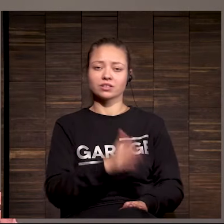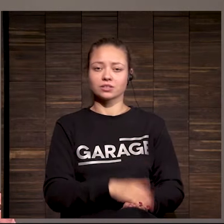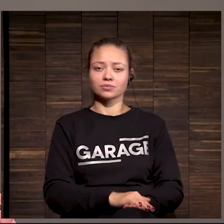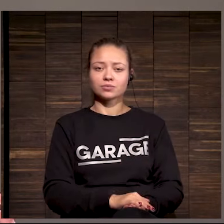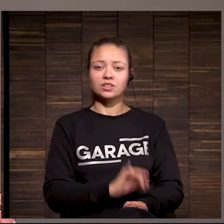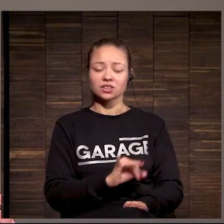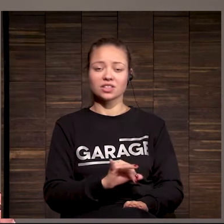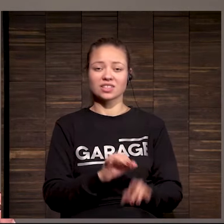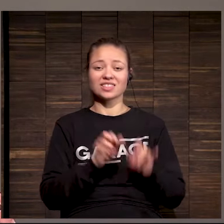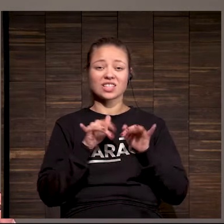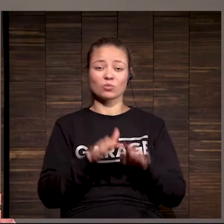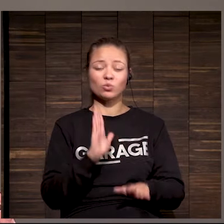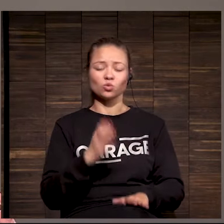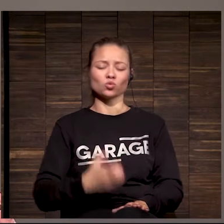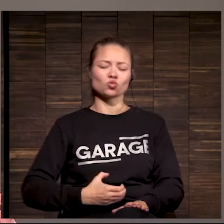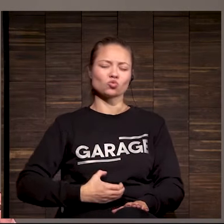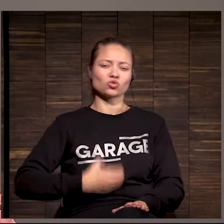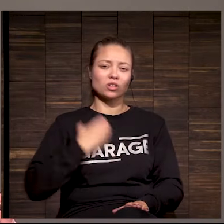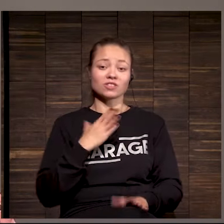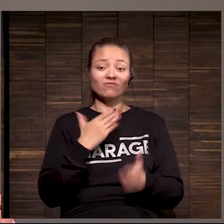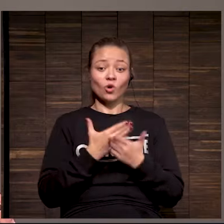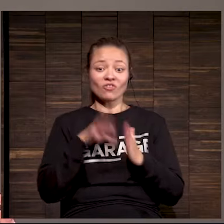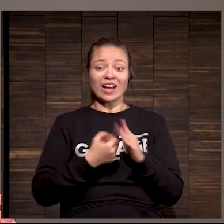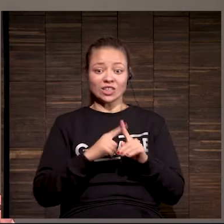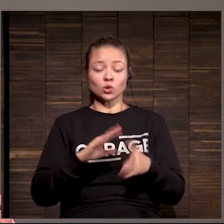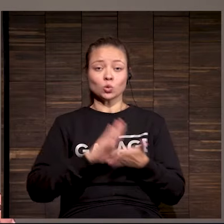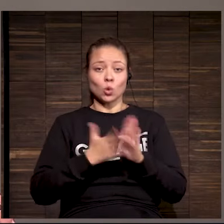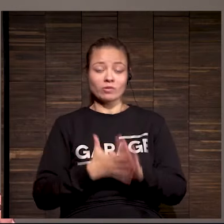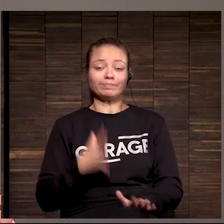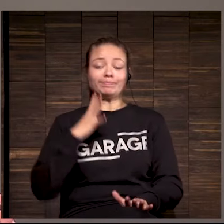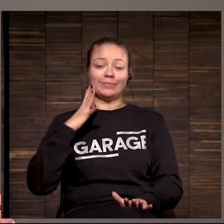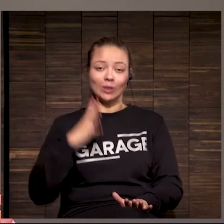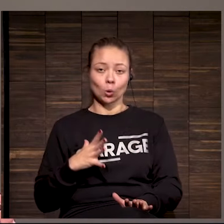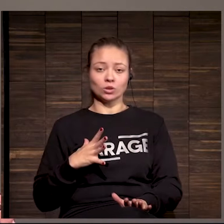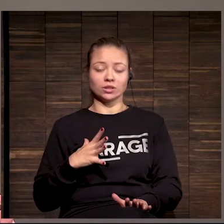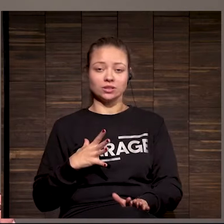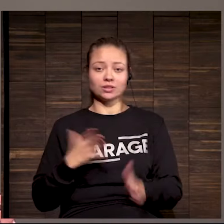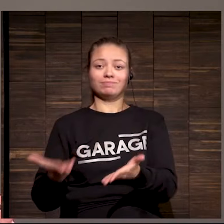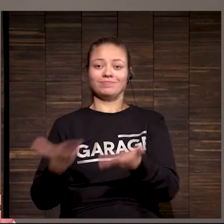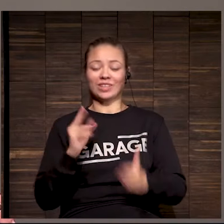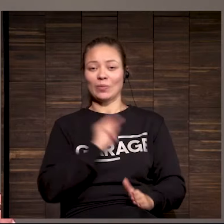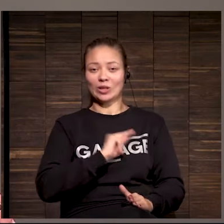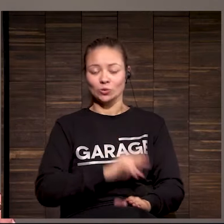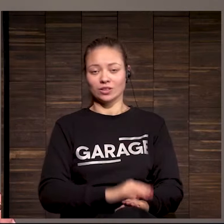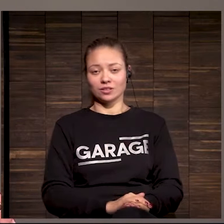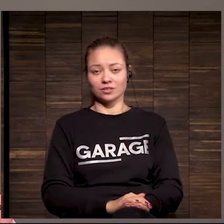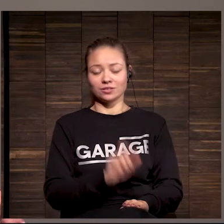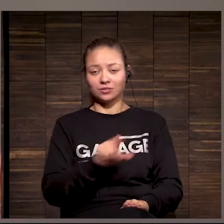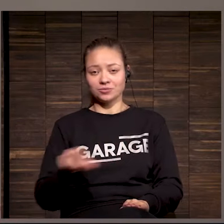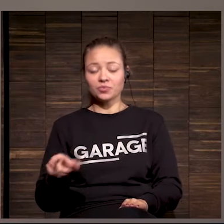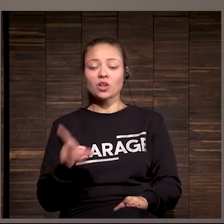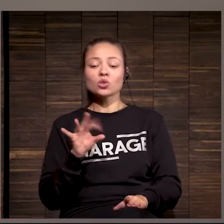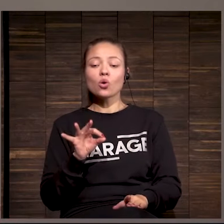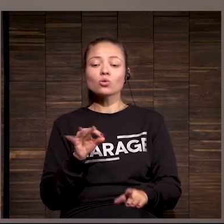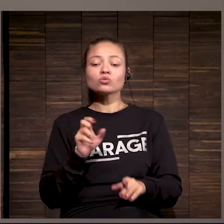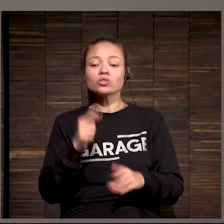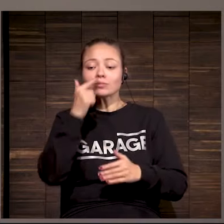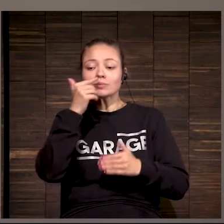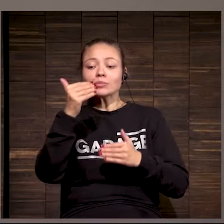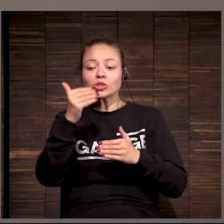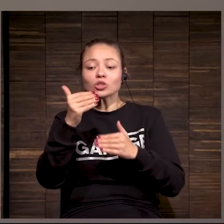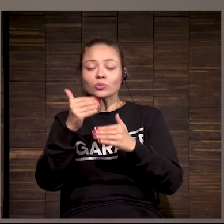будет церемония ужасная и вот в этих условиях приходятся нанимает людей но постепенно чем ближе к